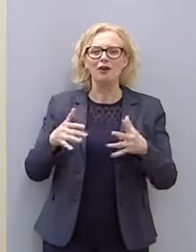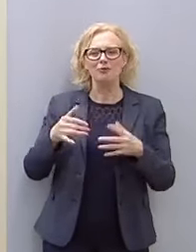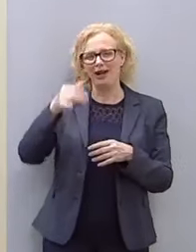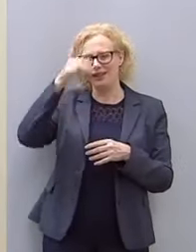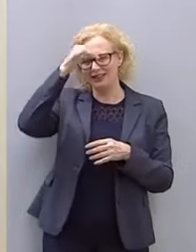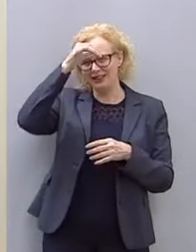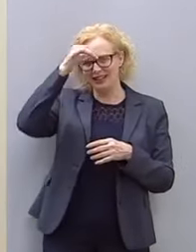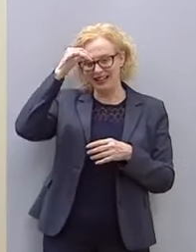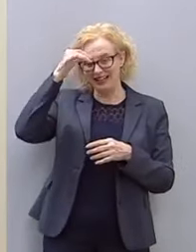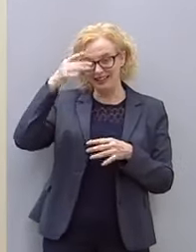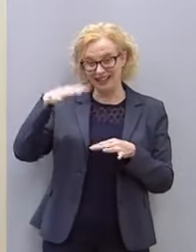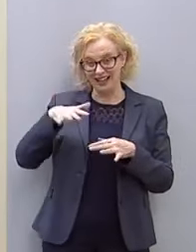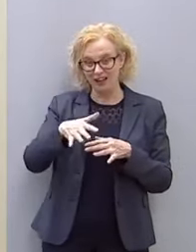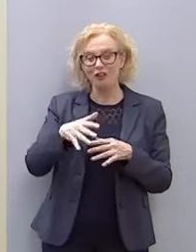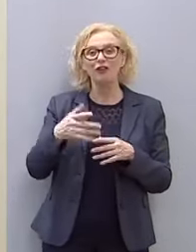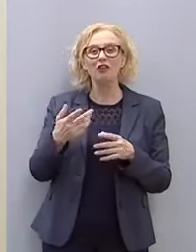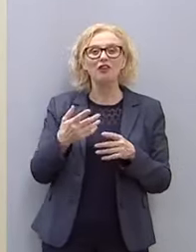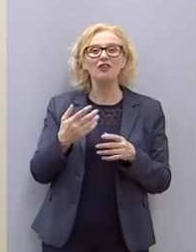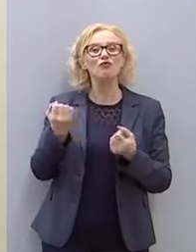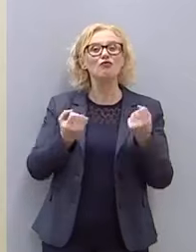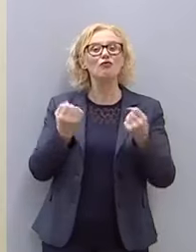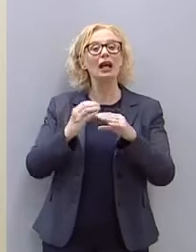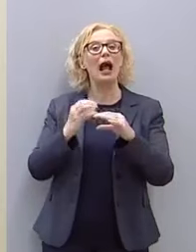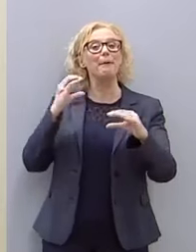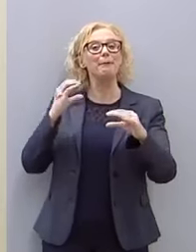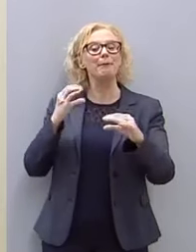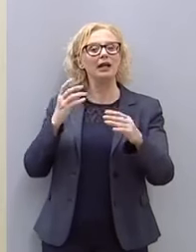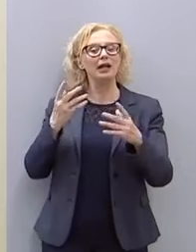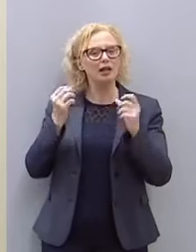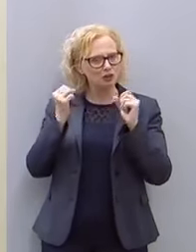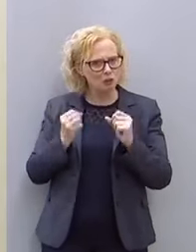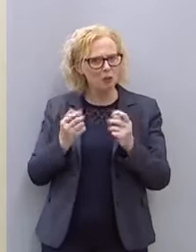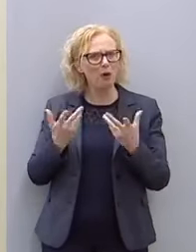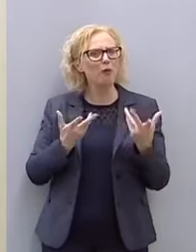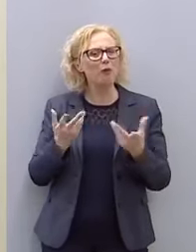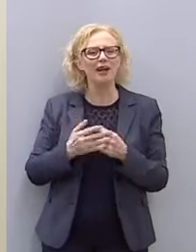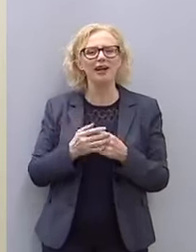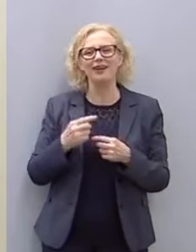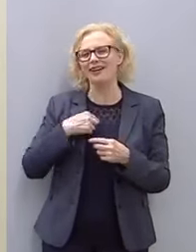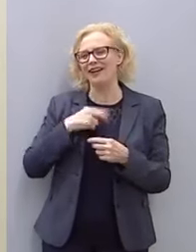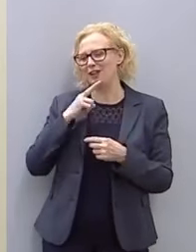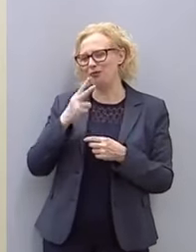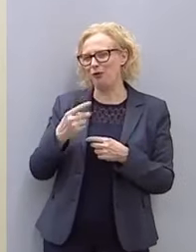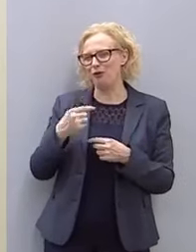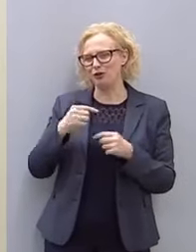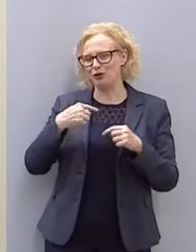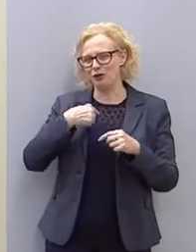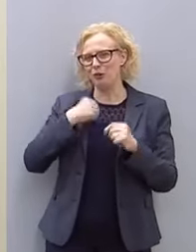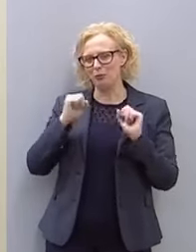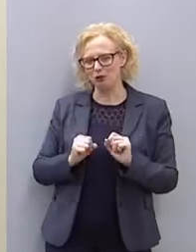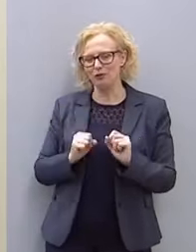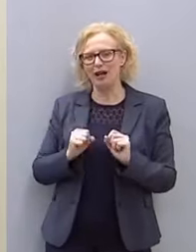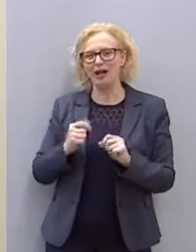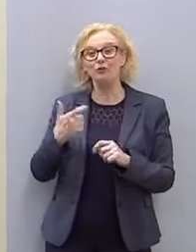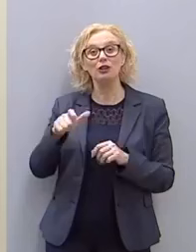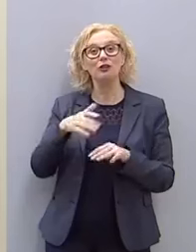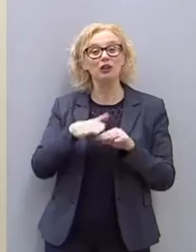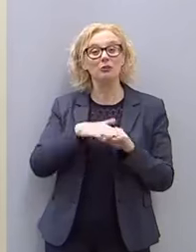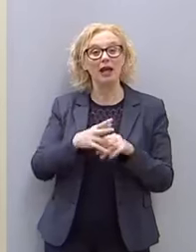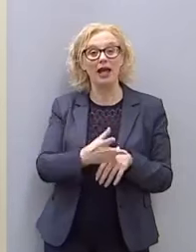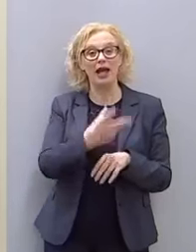quella estiva favorisce l'uso del camper che cosa si può fare col camper magari su questo rispondo io perché poco fa i nostri esperti ci hanno detto